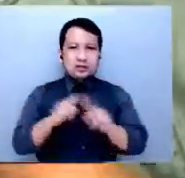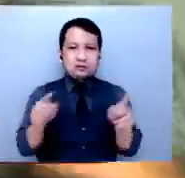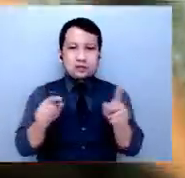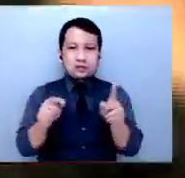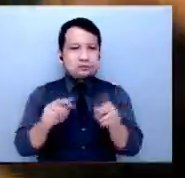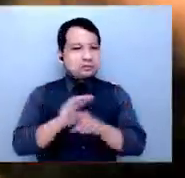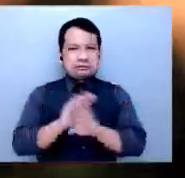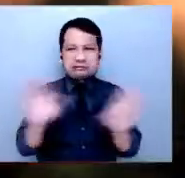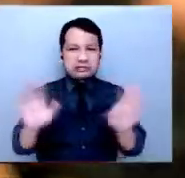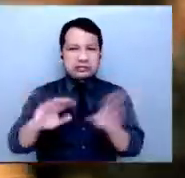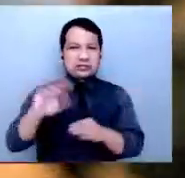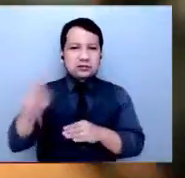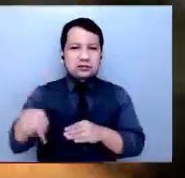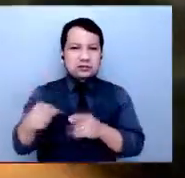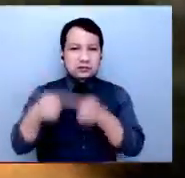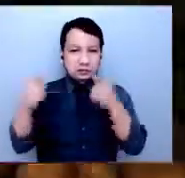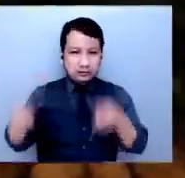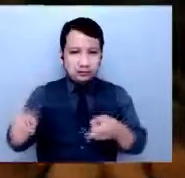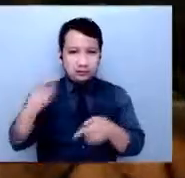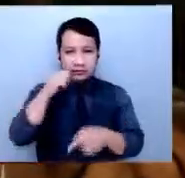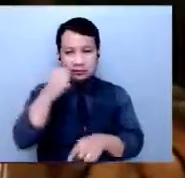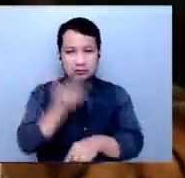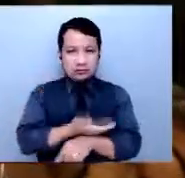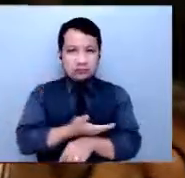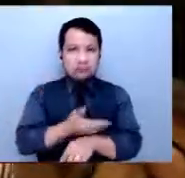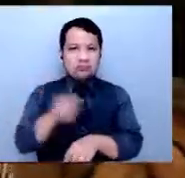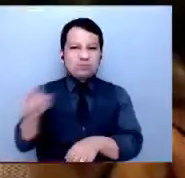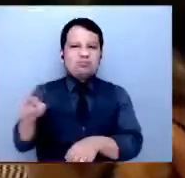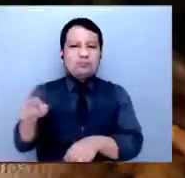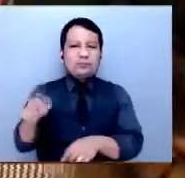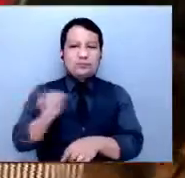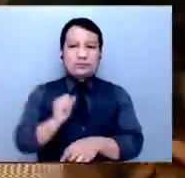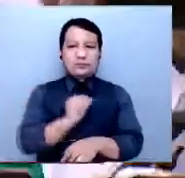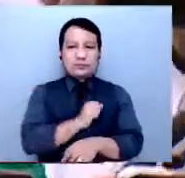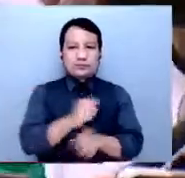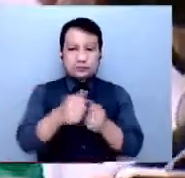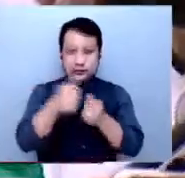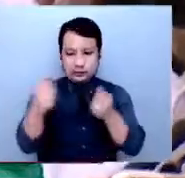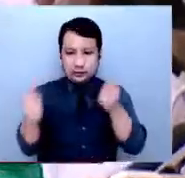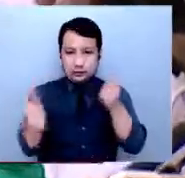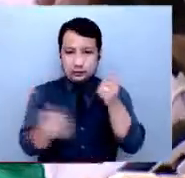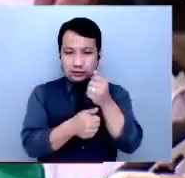rin naman kinalaban ng Pangulo ang kanyang anak. Sa Senate race siya sa Sabak.